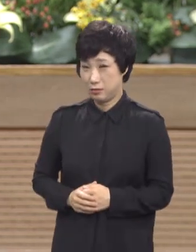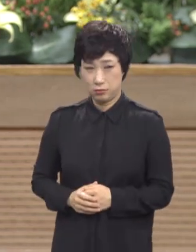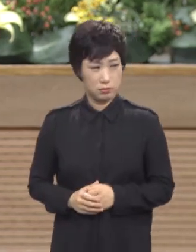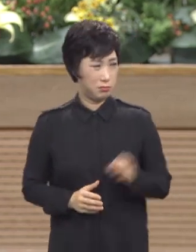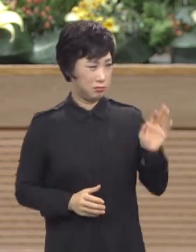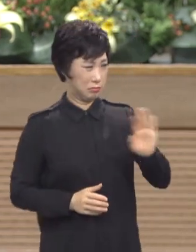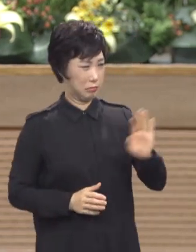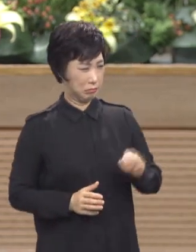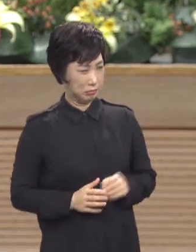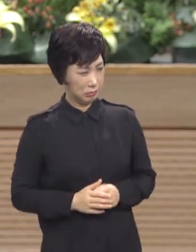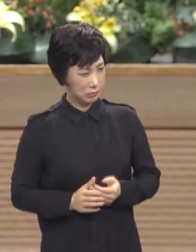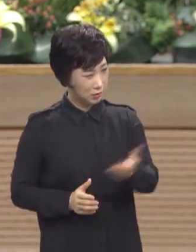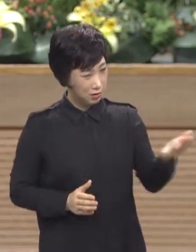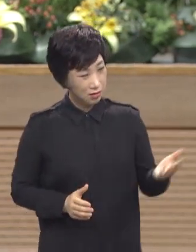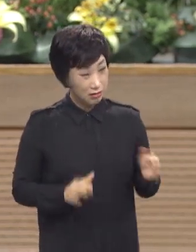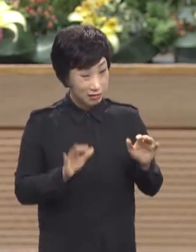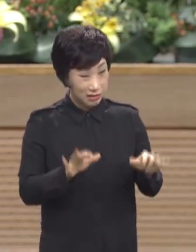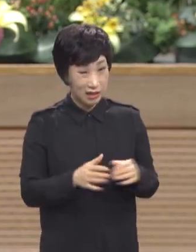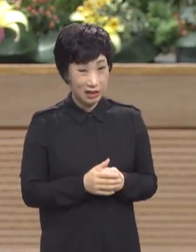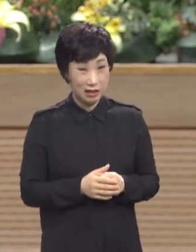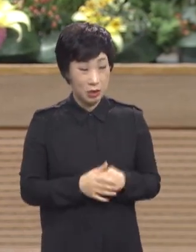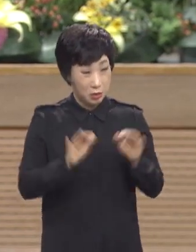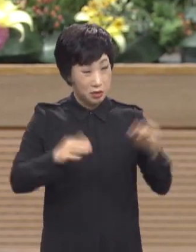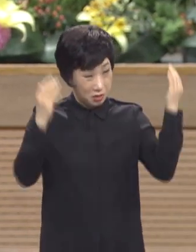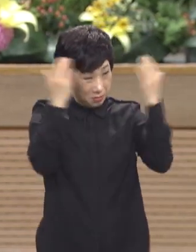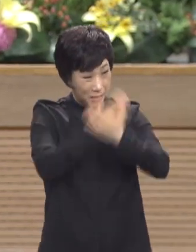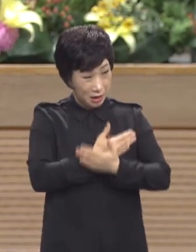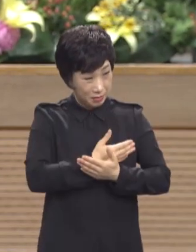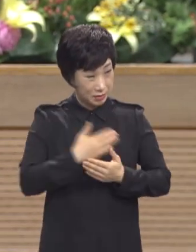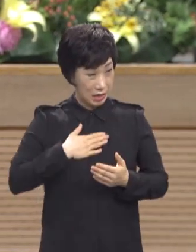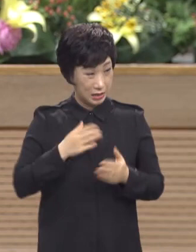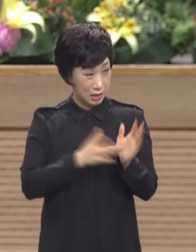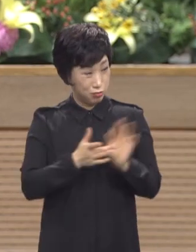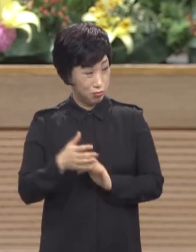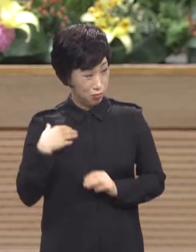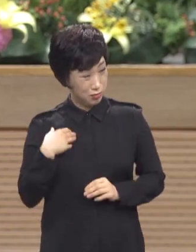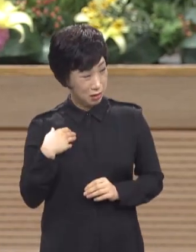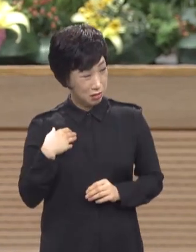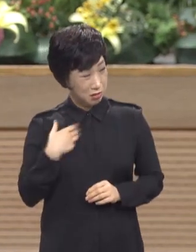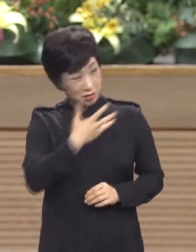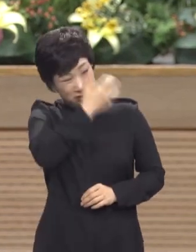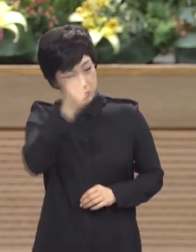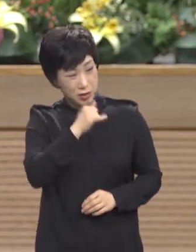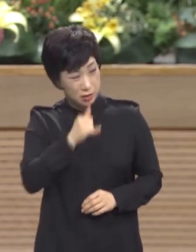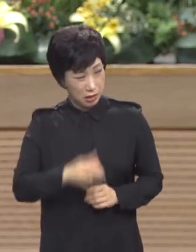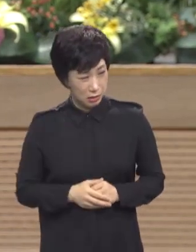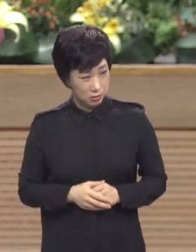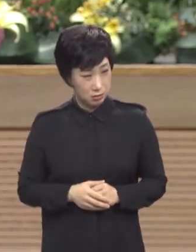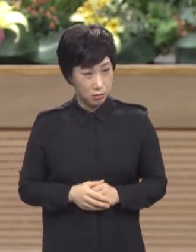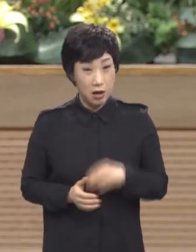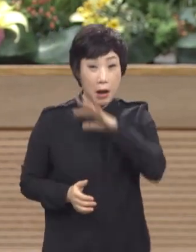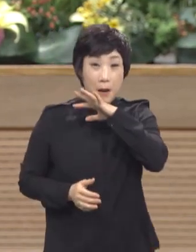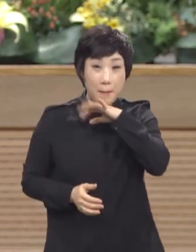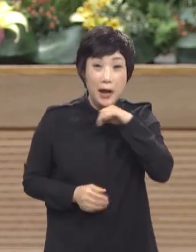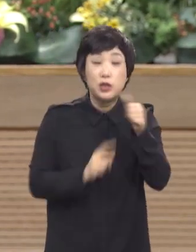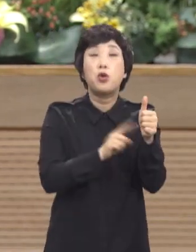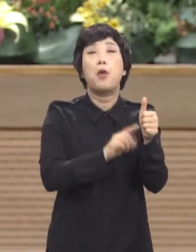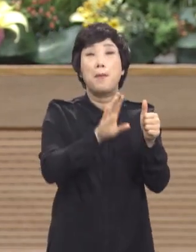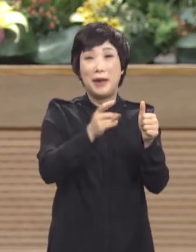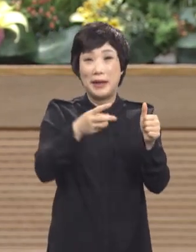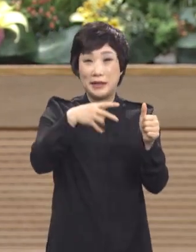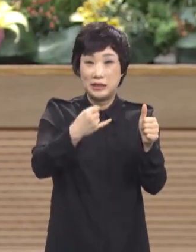아니요, 너희들이 오늘 밤 나를 부인한다. 베드로가 톡 나서더니